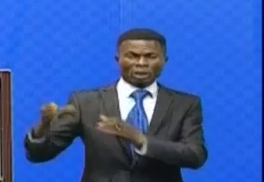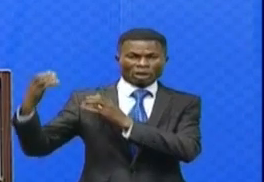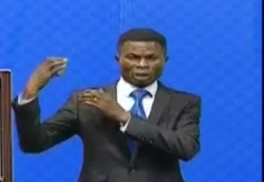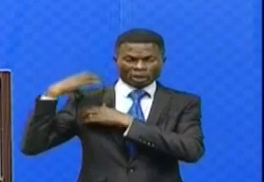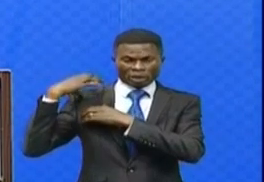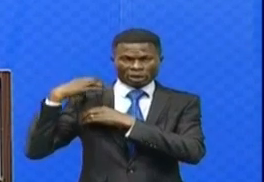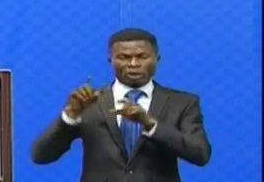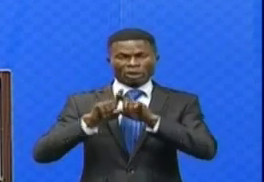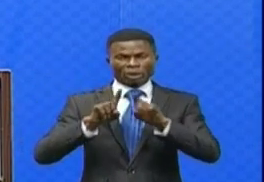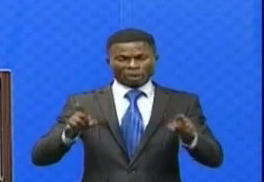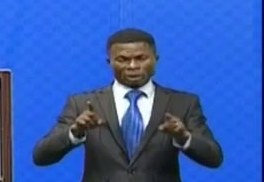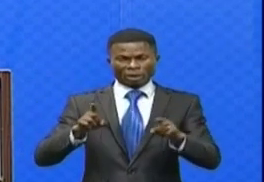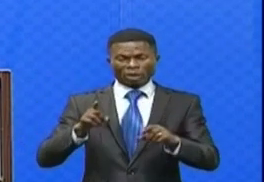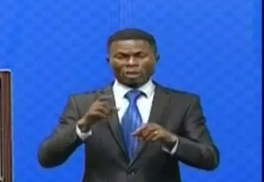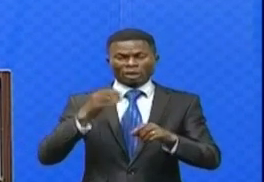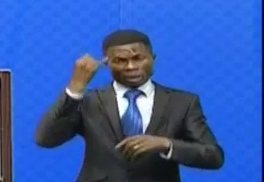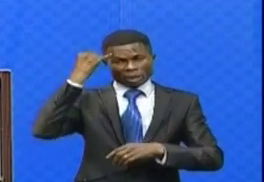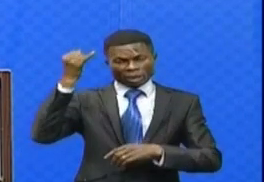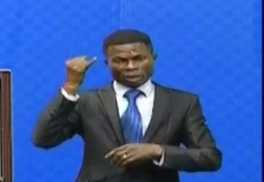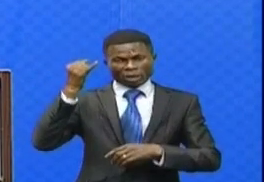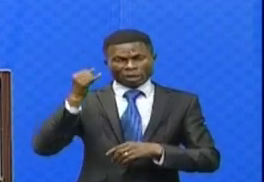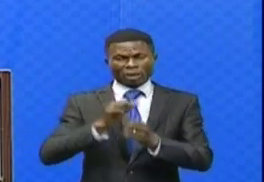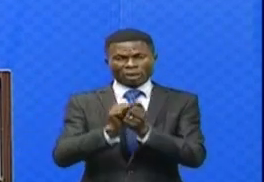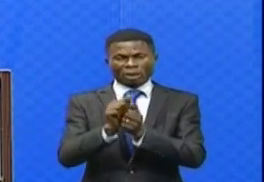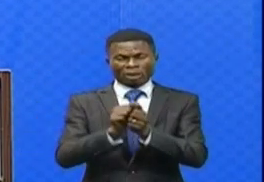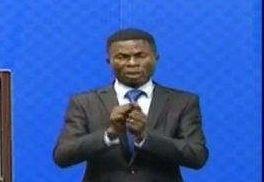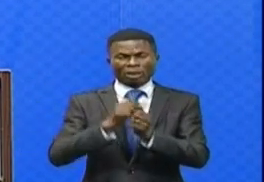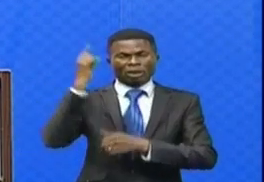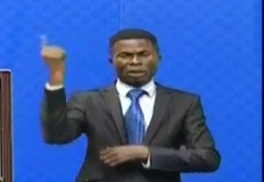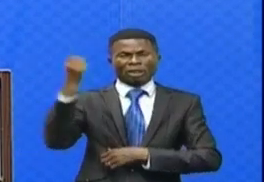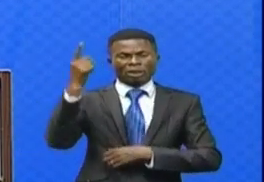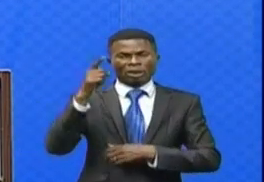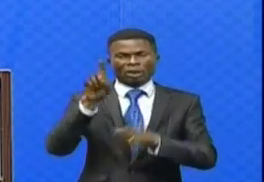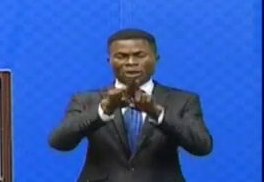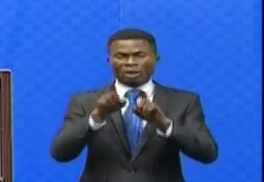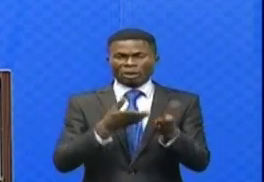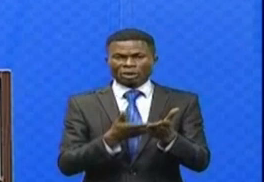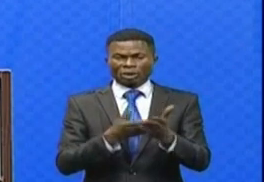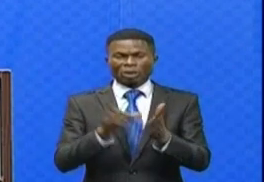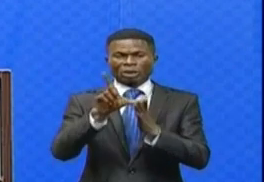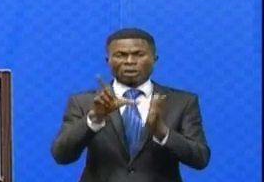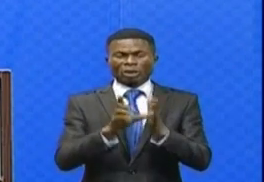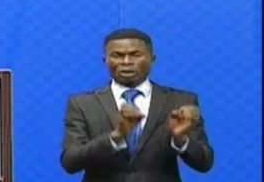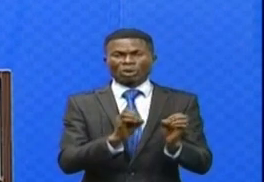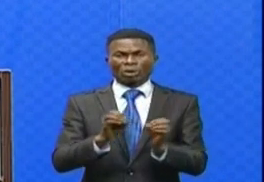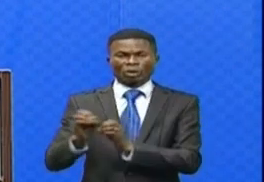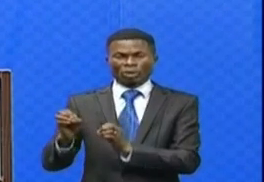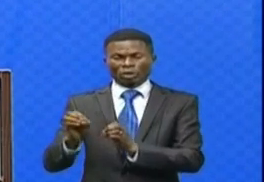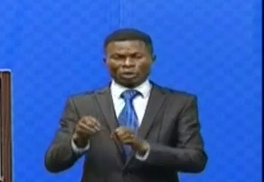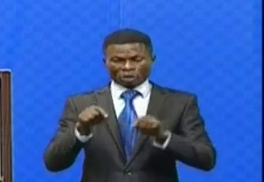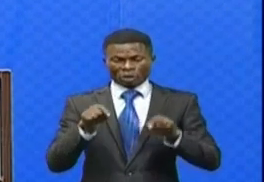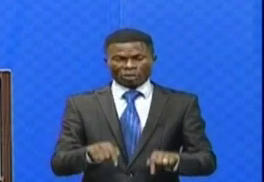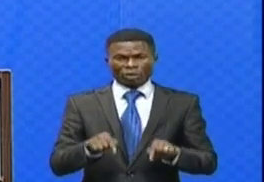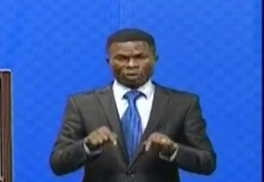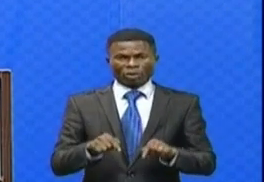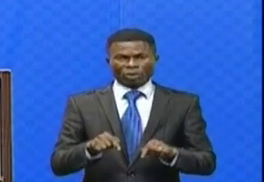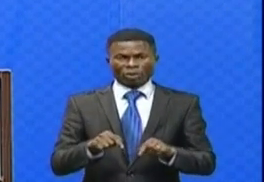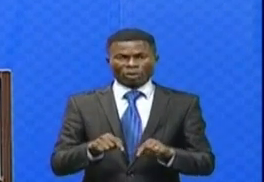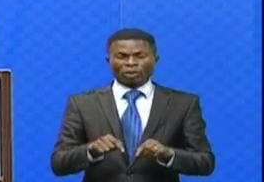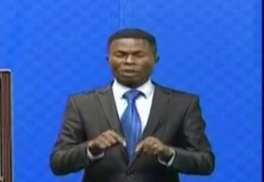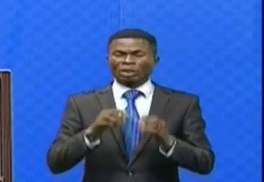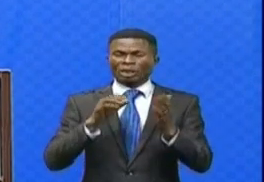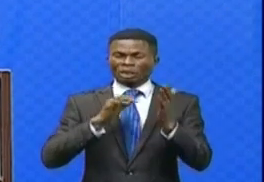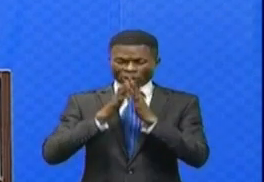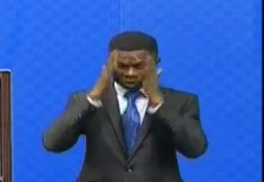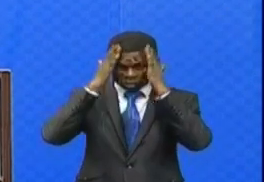contrairement à l'ancienne conception fondée sur les manies terre et l'assistanat la loi organique en vigueur prône une approche basée